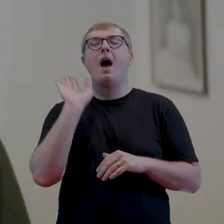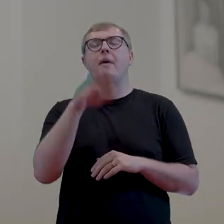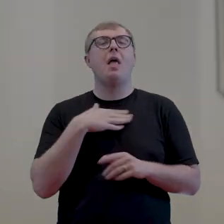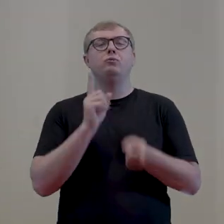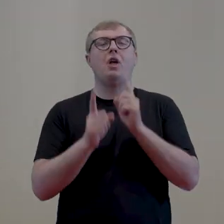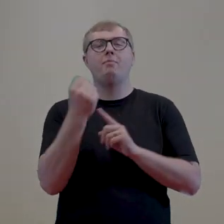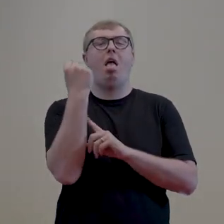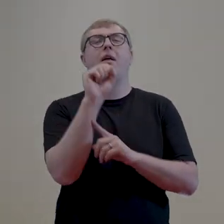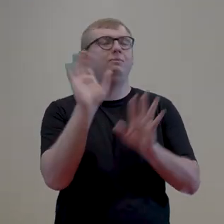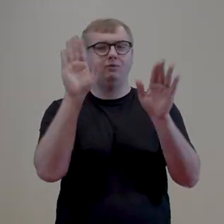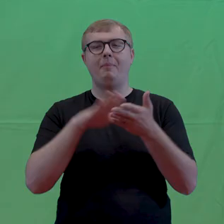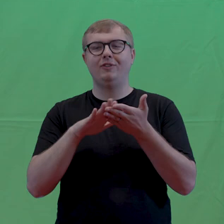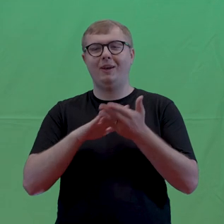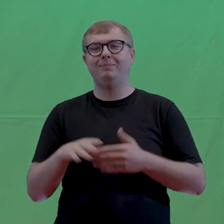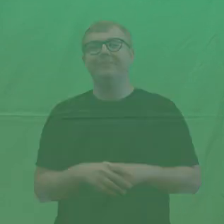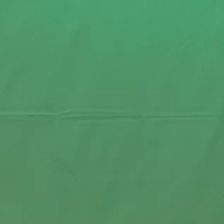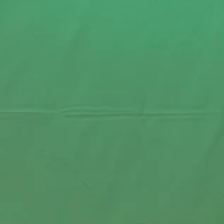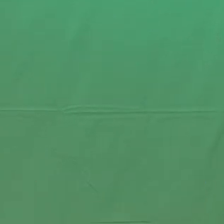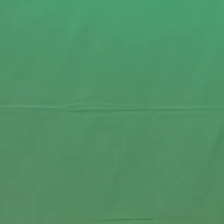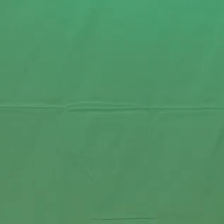A, sorry, bo miałem się szybciej odwrócić. Przepraszam.